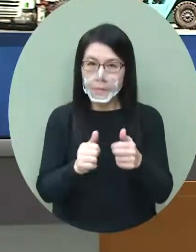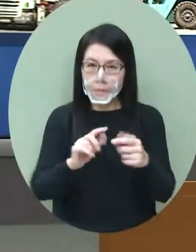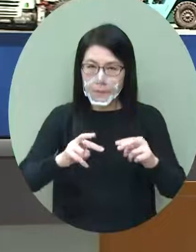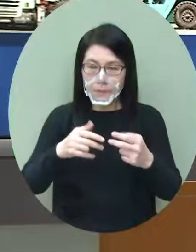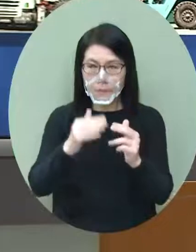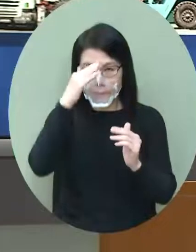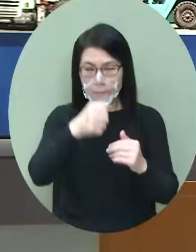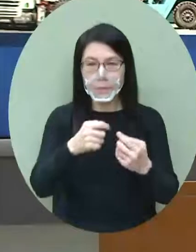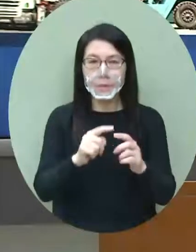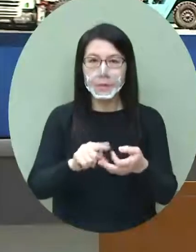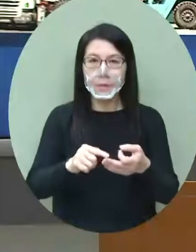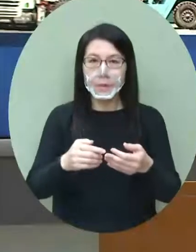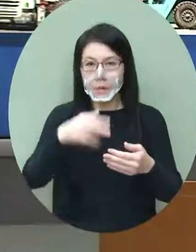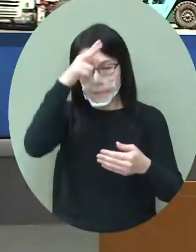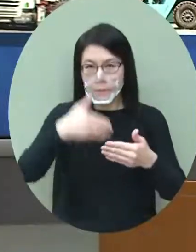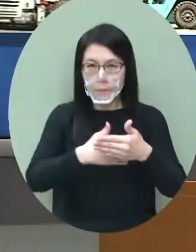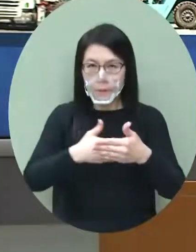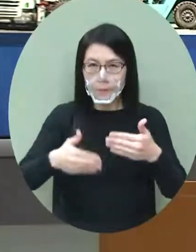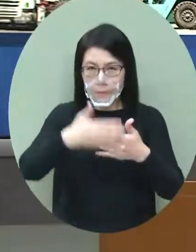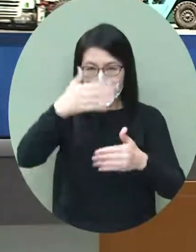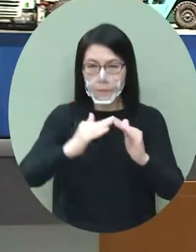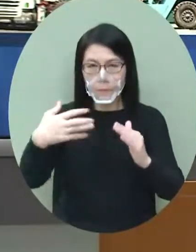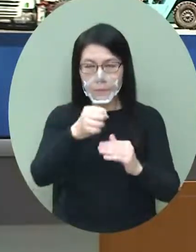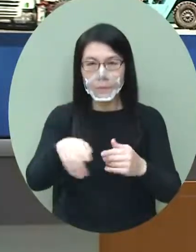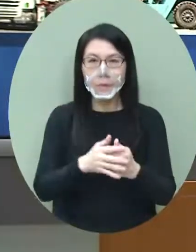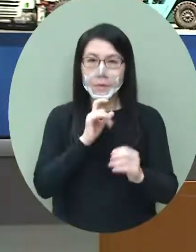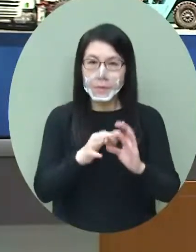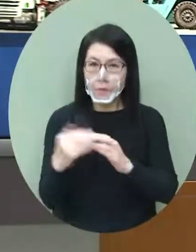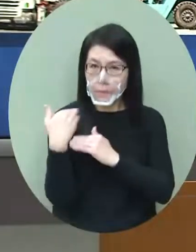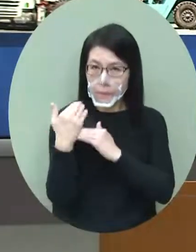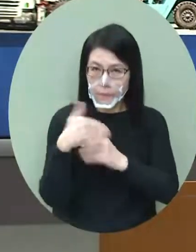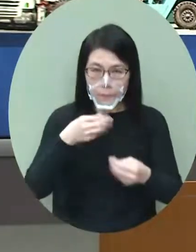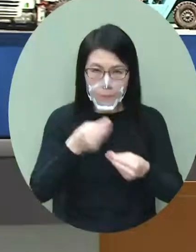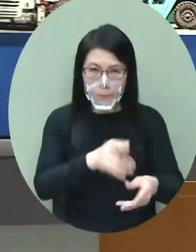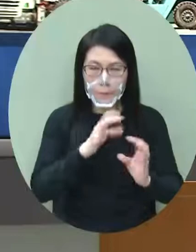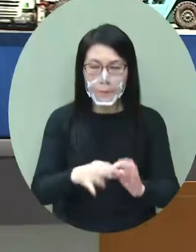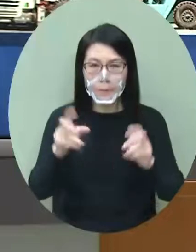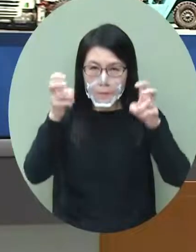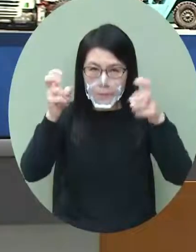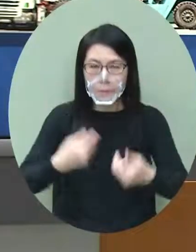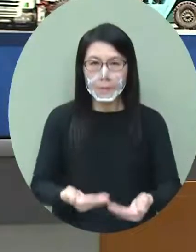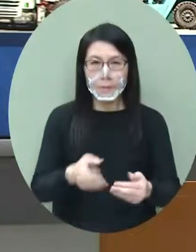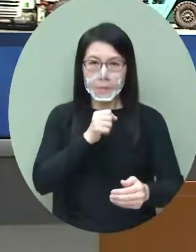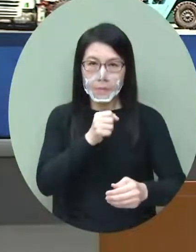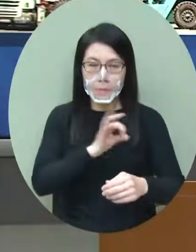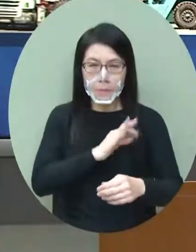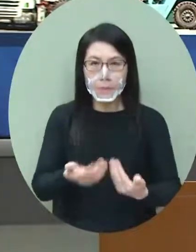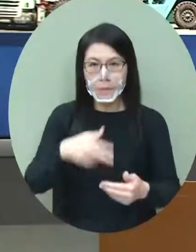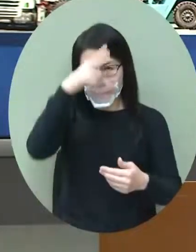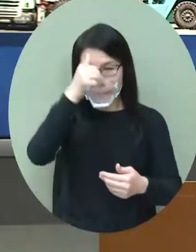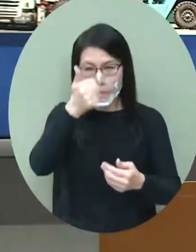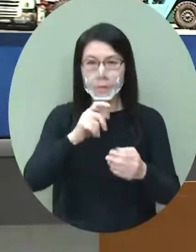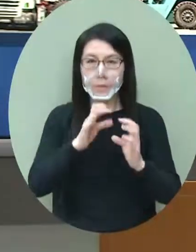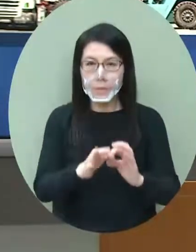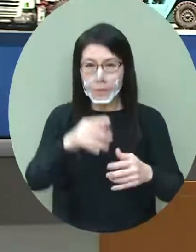了特首之外呢，我们还有运输及房屋局局长，还有商务及经济发展局局长，他们会就着这个疫情呢